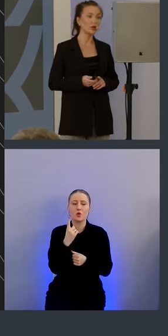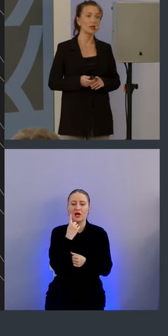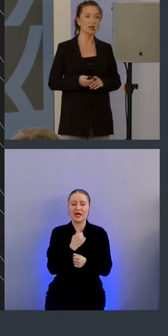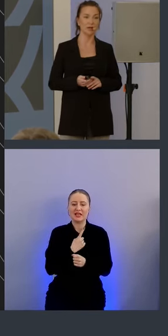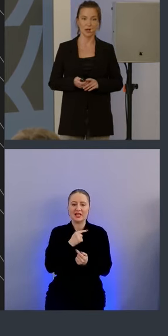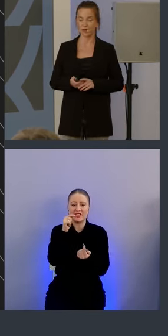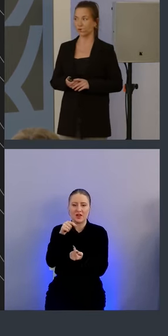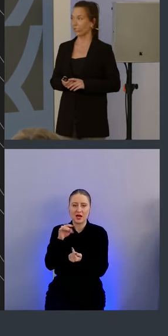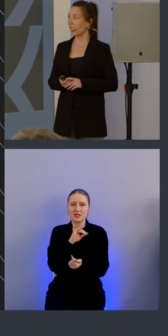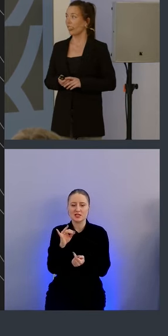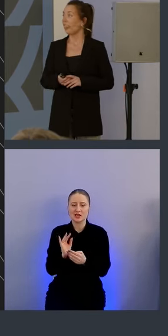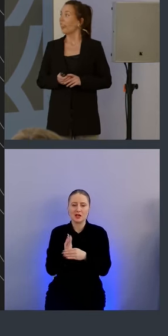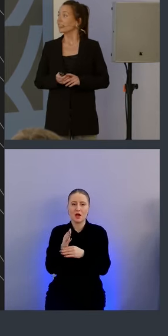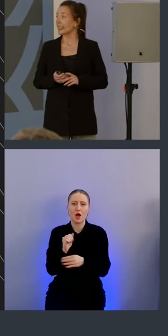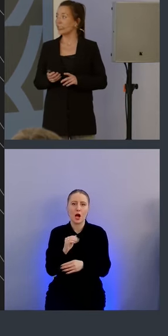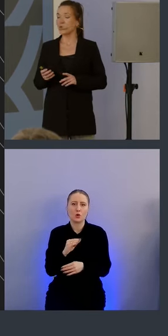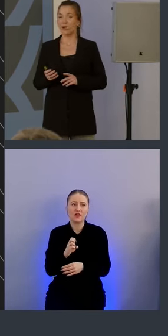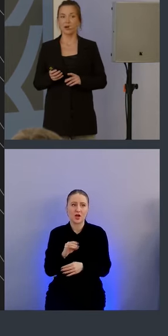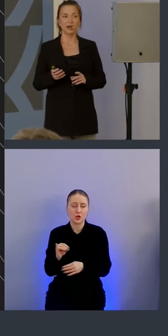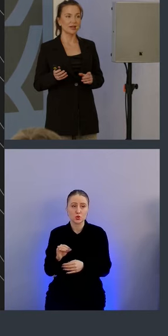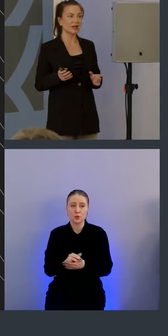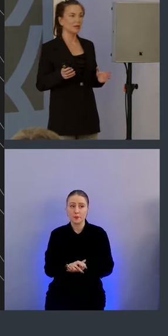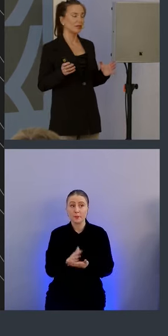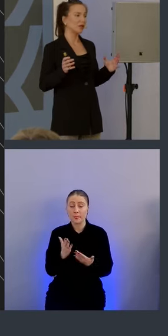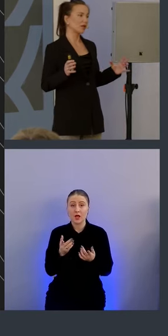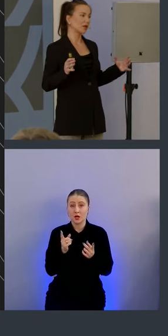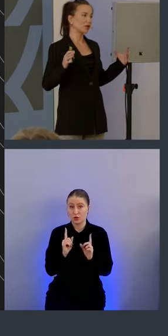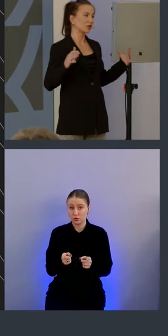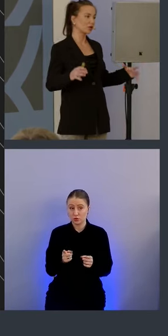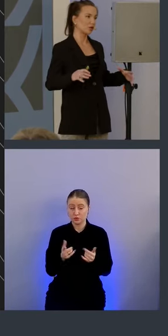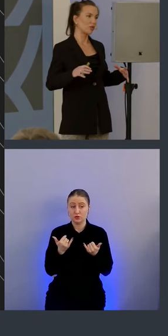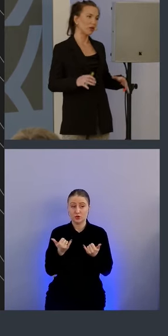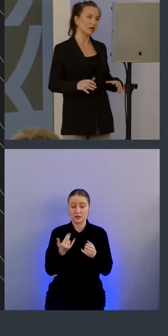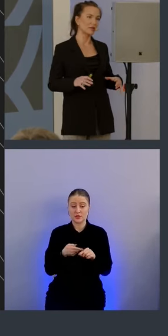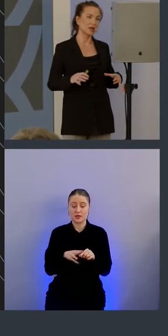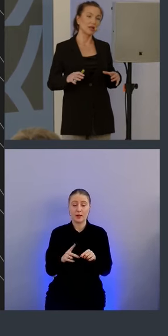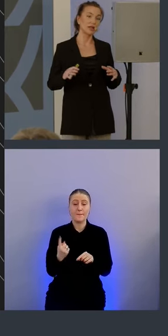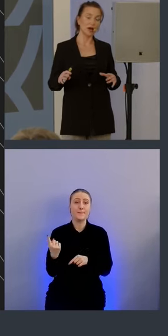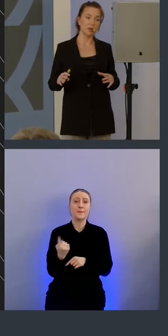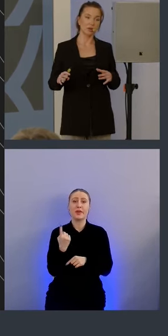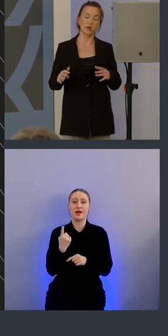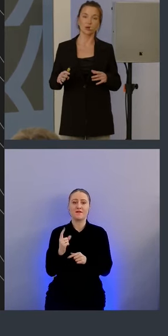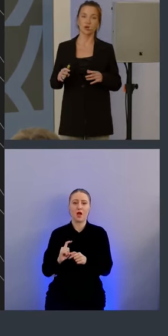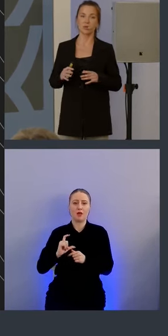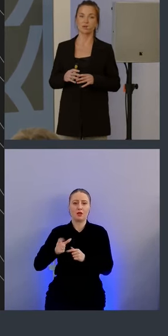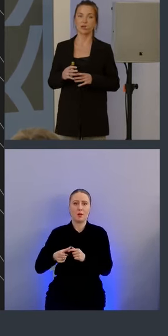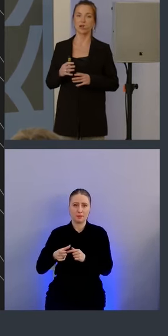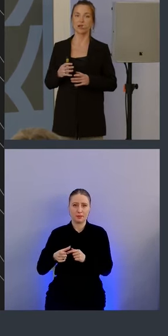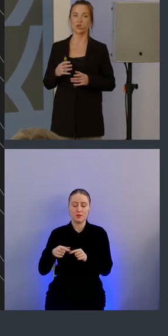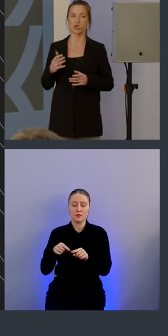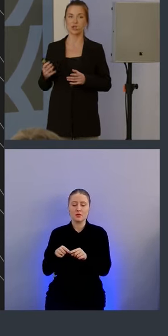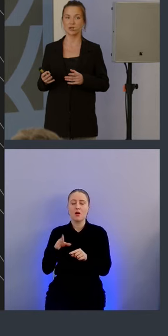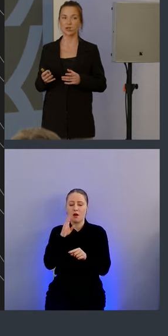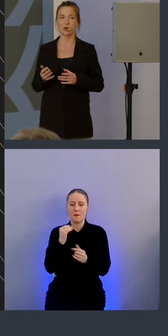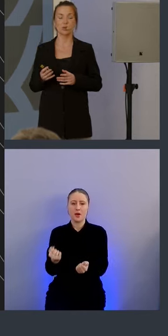идентификацию и аутентификацию? На самом деле это именно тот первый этап, который позволяет